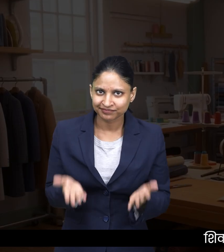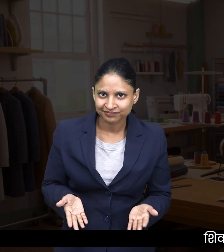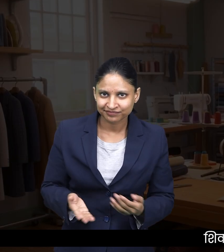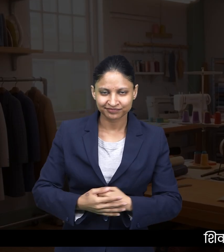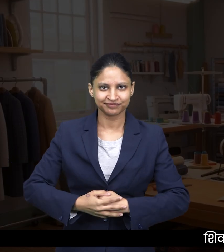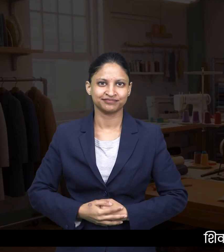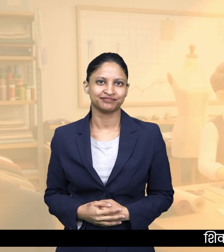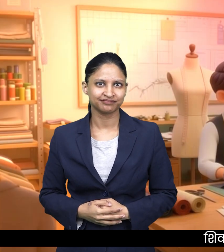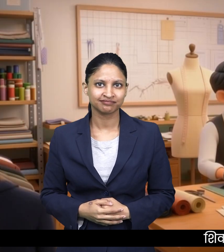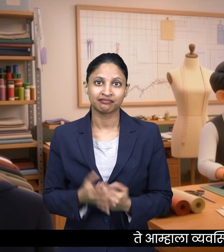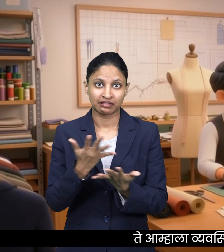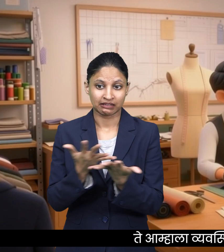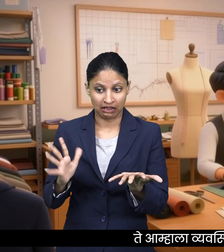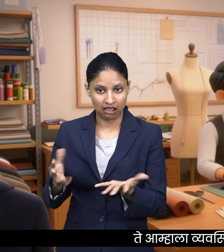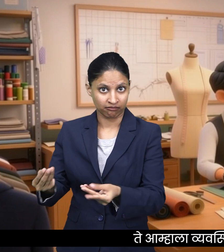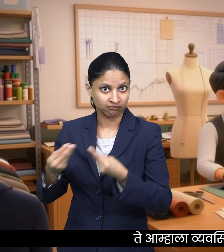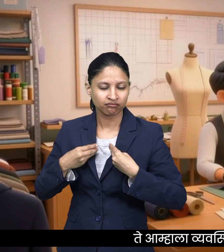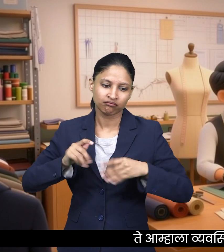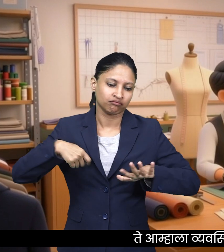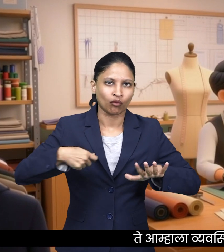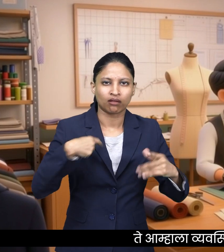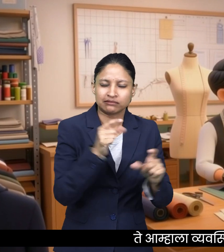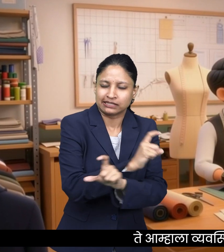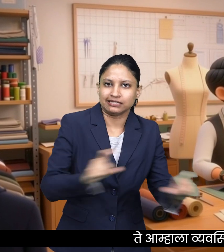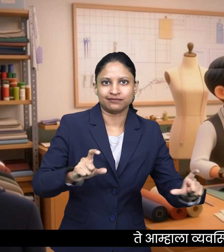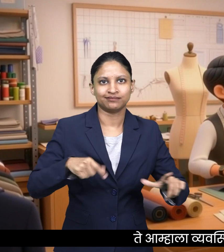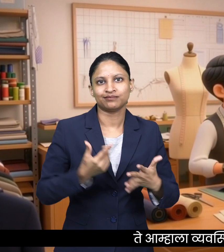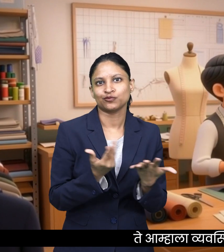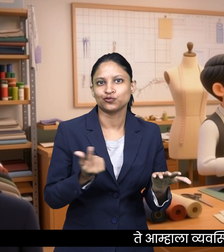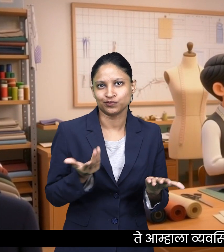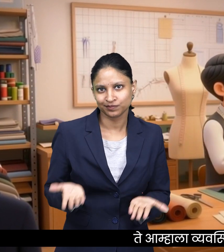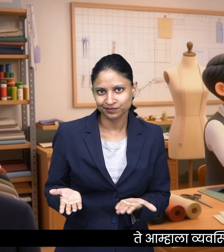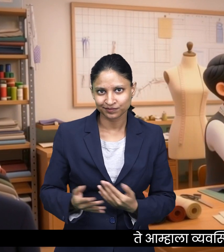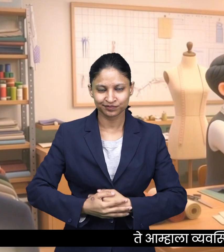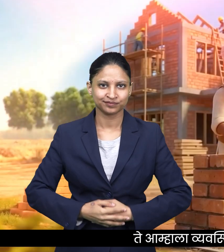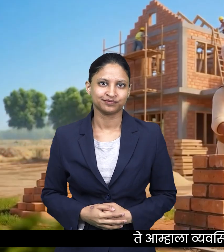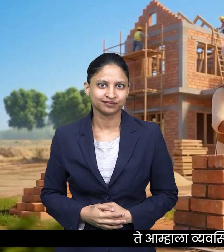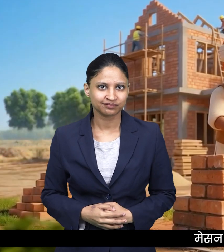शिवणकामाचे यंत्र. ते आम्हाला व्यवस्थित दिसण्यात मदत करतात.